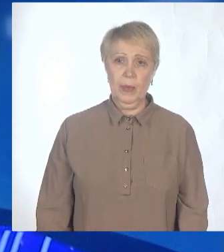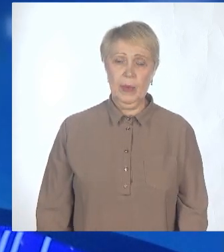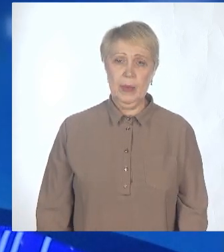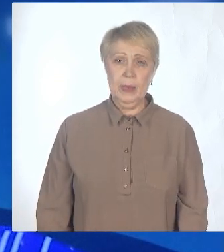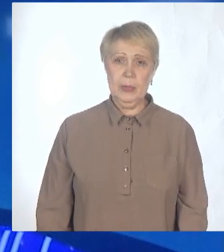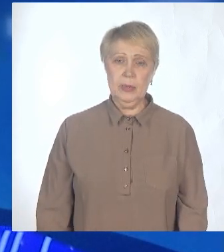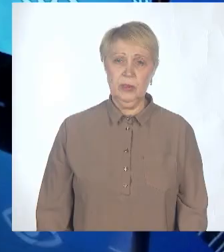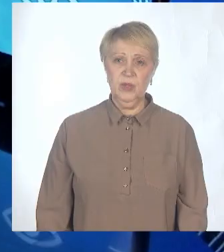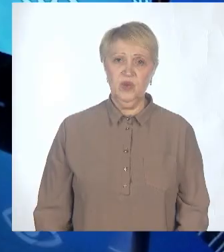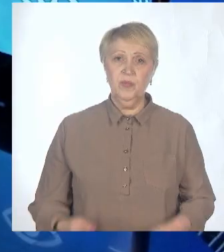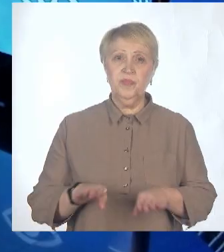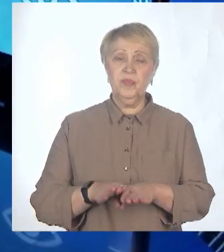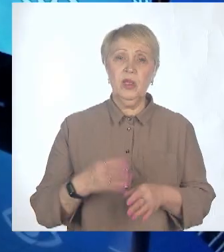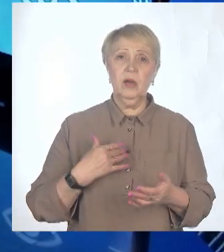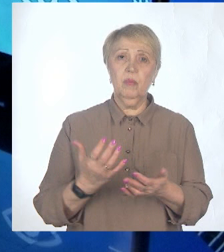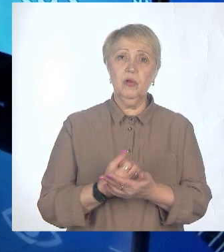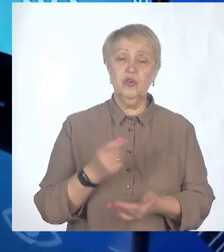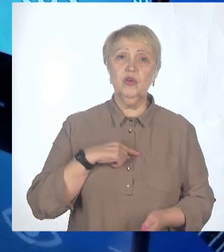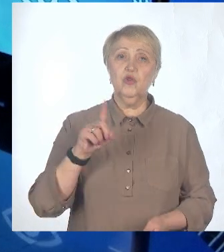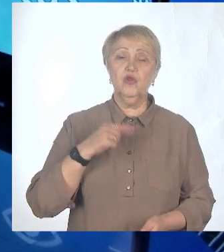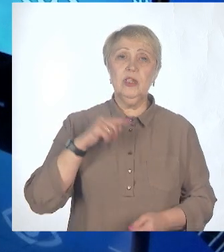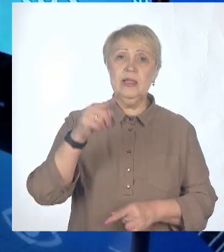Так сложилось, что на Дальнем Востоке мы всегда